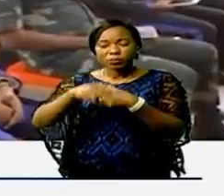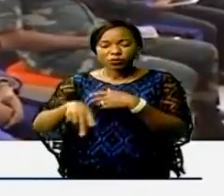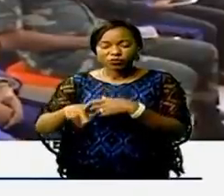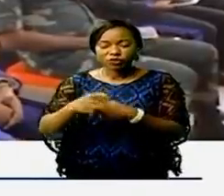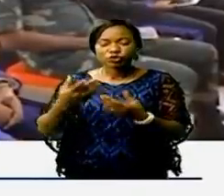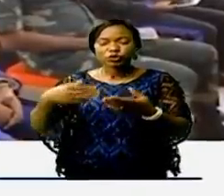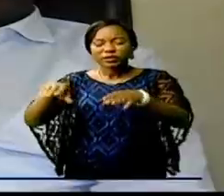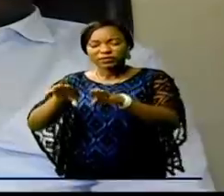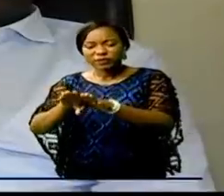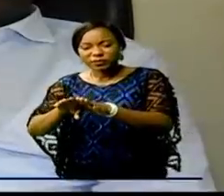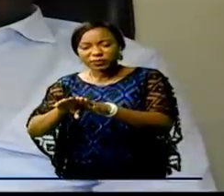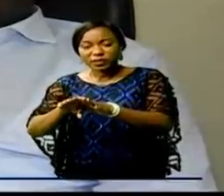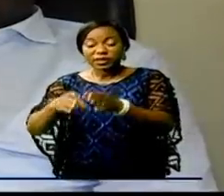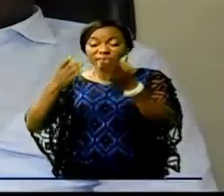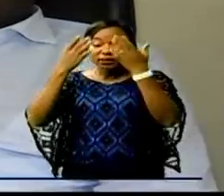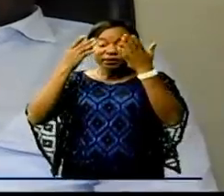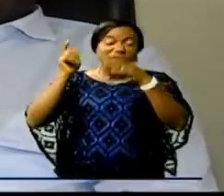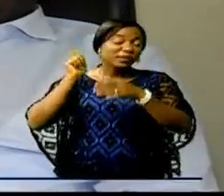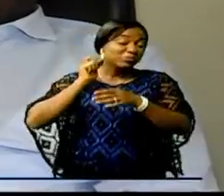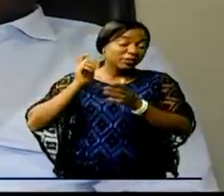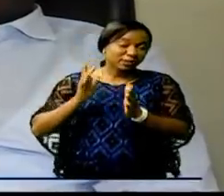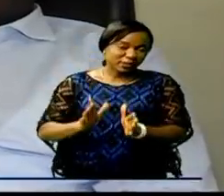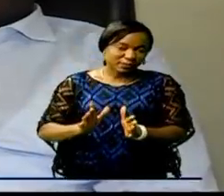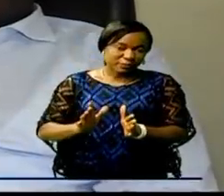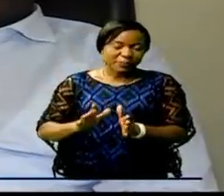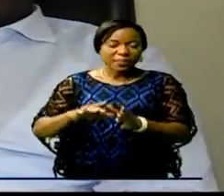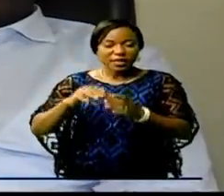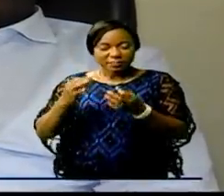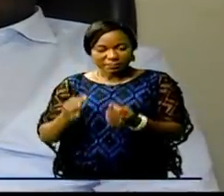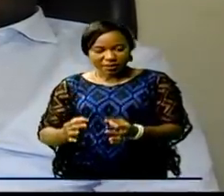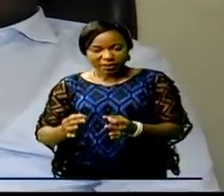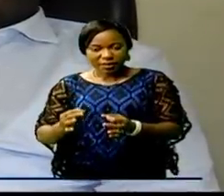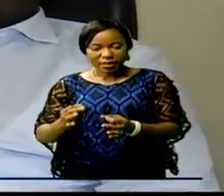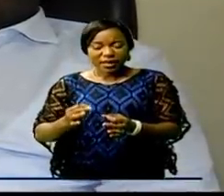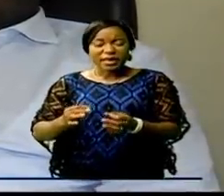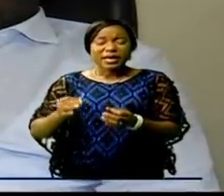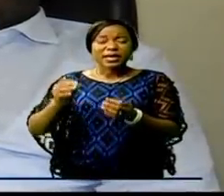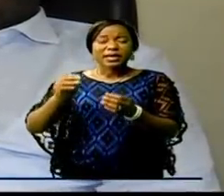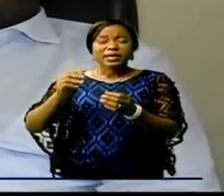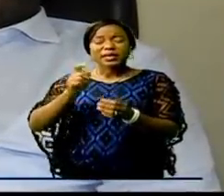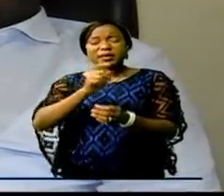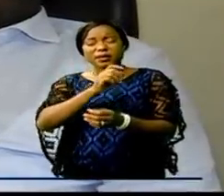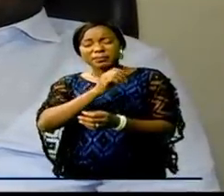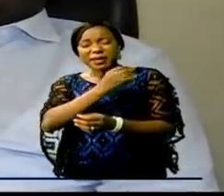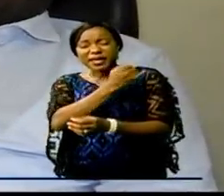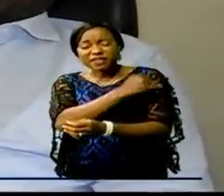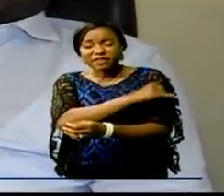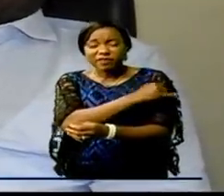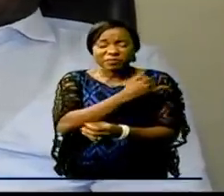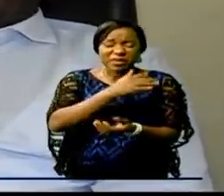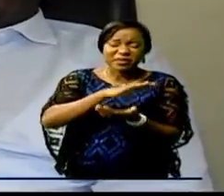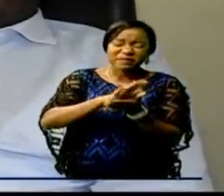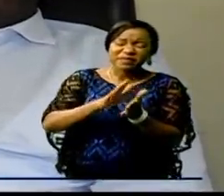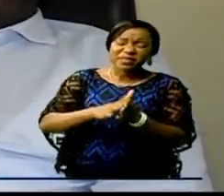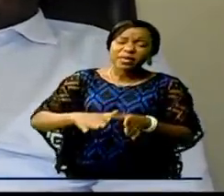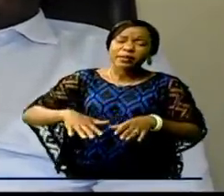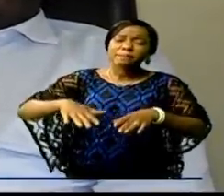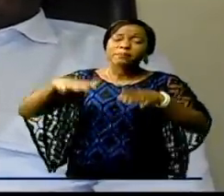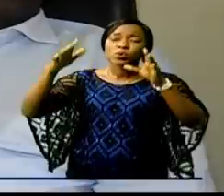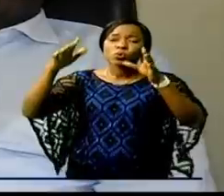une surproduction de médecins, il y a une surproduction des infirmiers, surtout